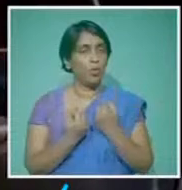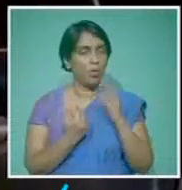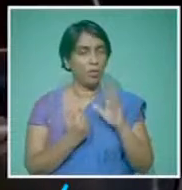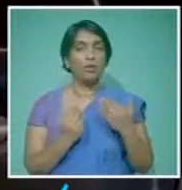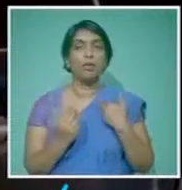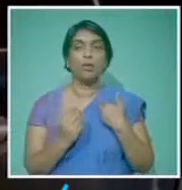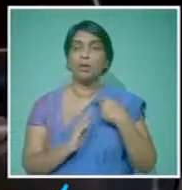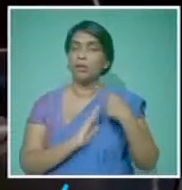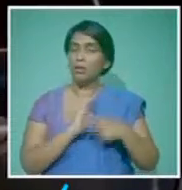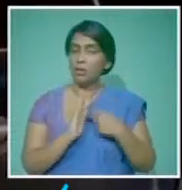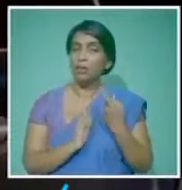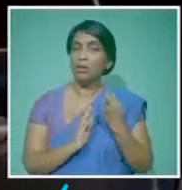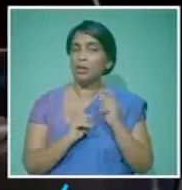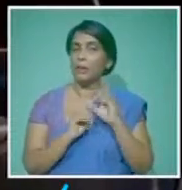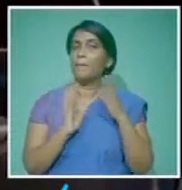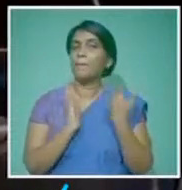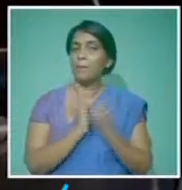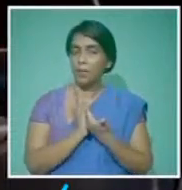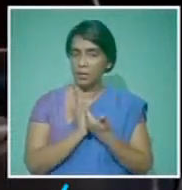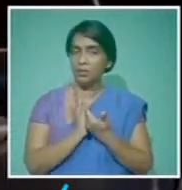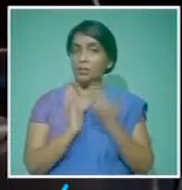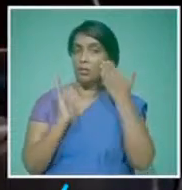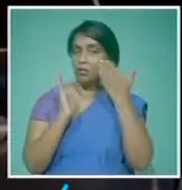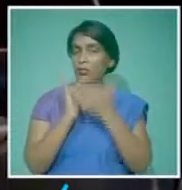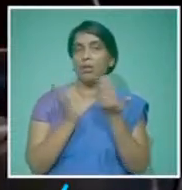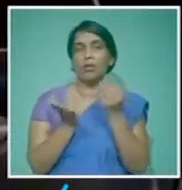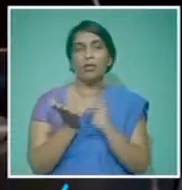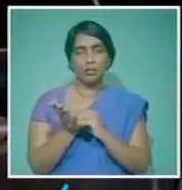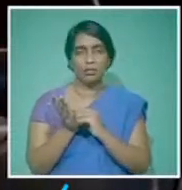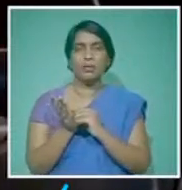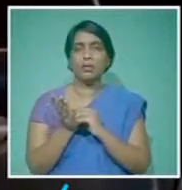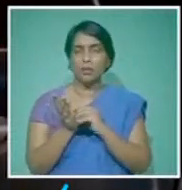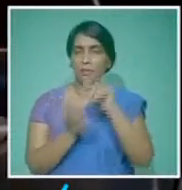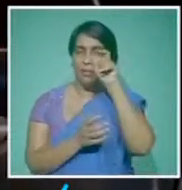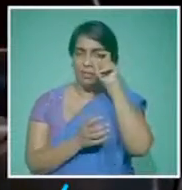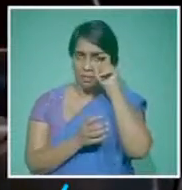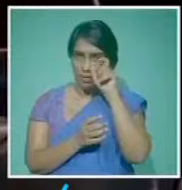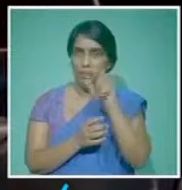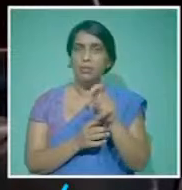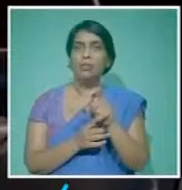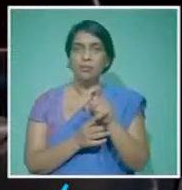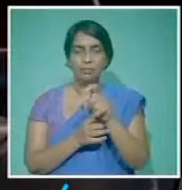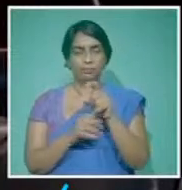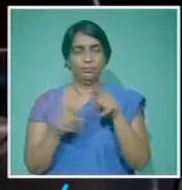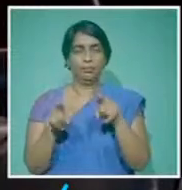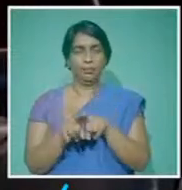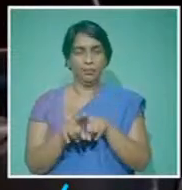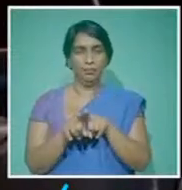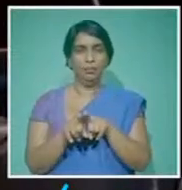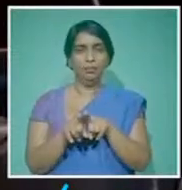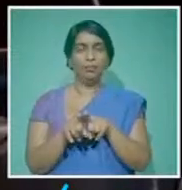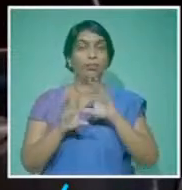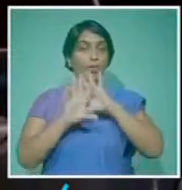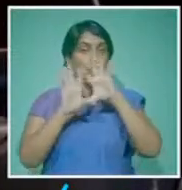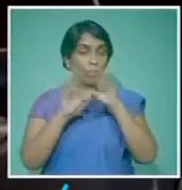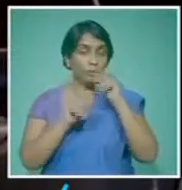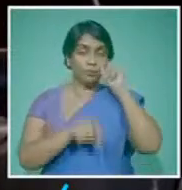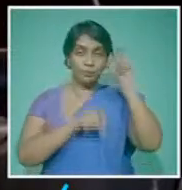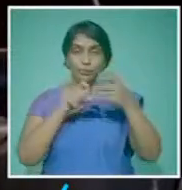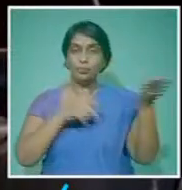अपे आर्थिक प्रतिपाति दिहा नैवत वरा वातावाक बल बलमी